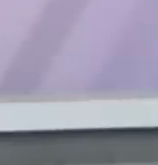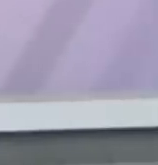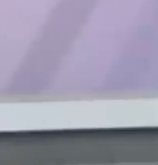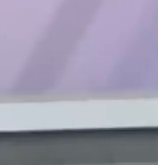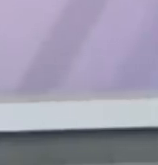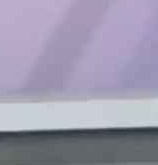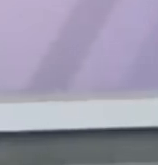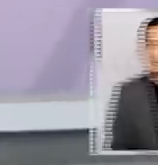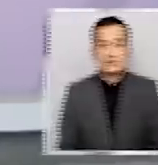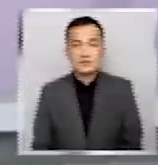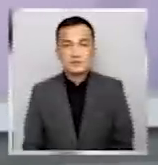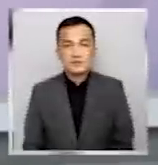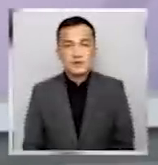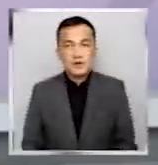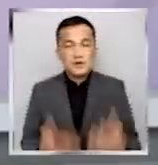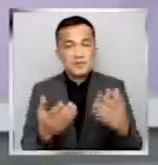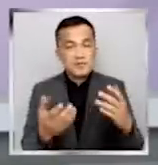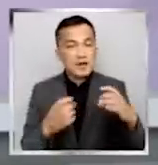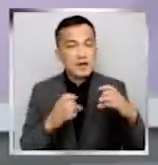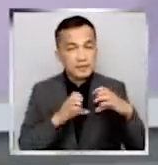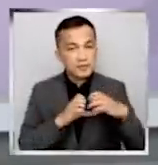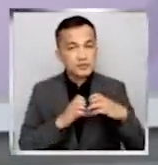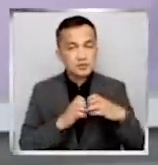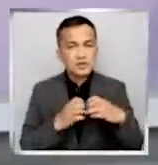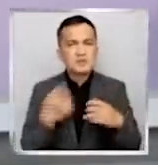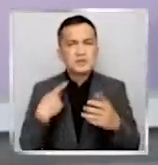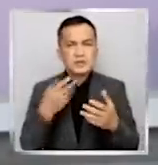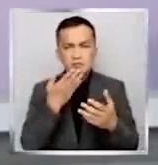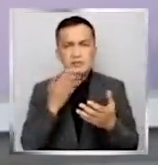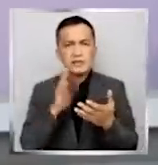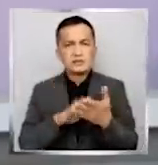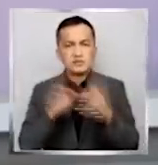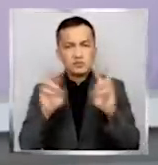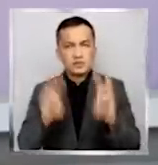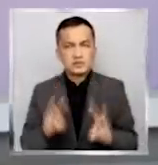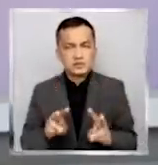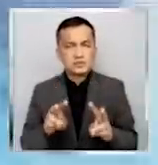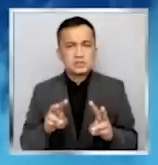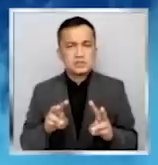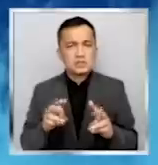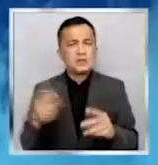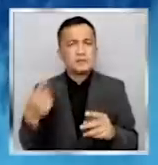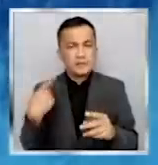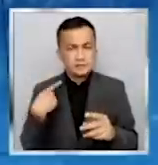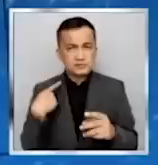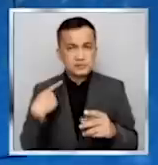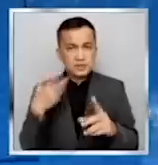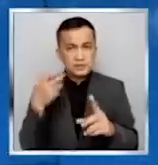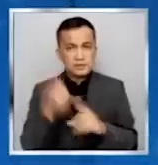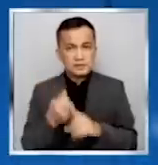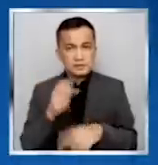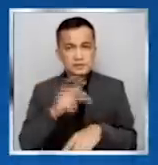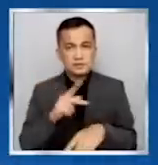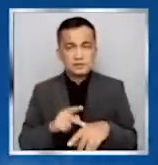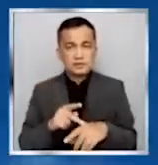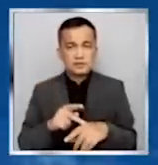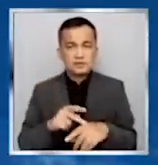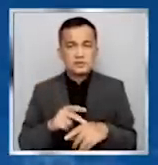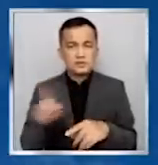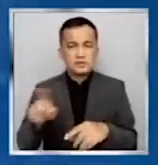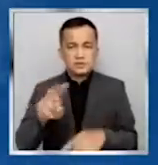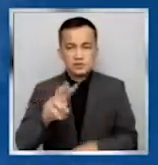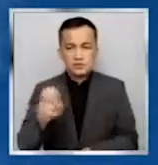Mga kapuso, may sama ng panahon pa rin umiiral at nakakaapekto sa bansa. Sa layong 225